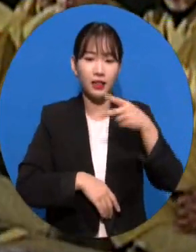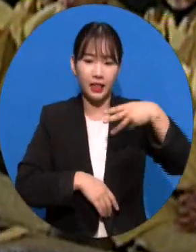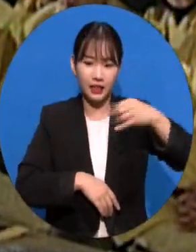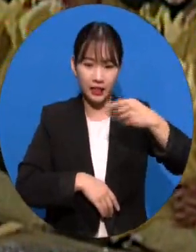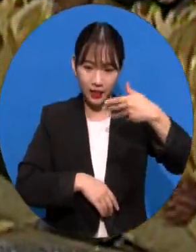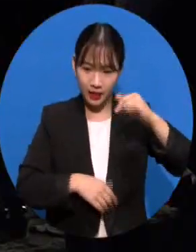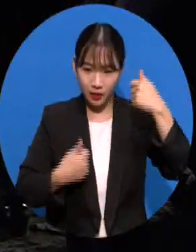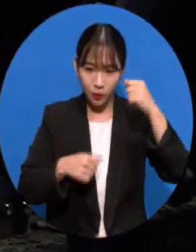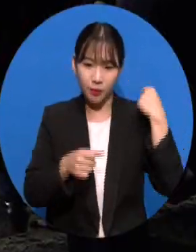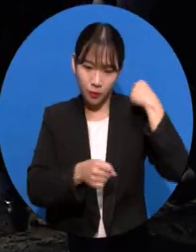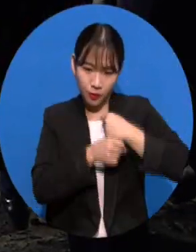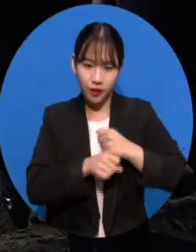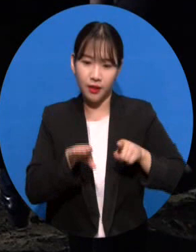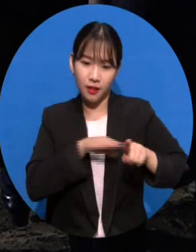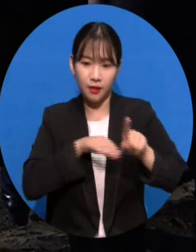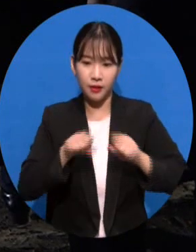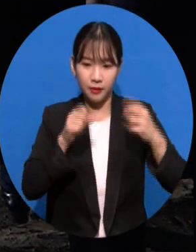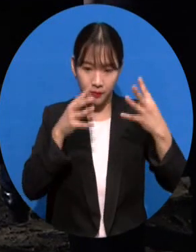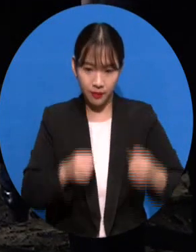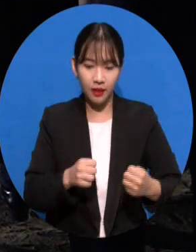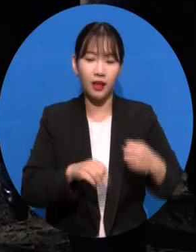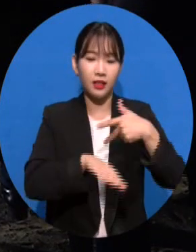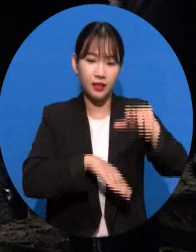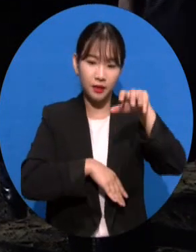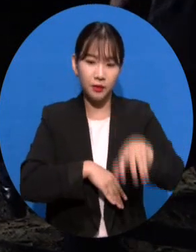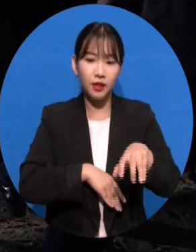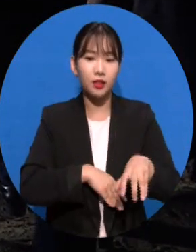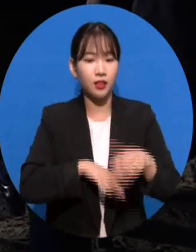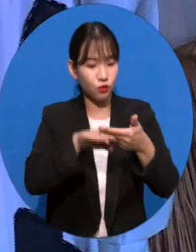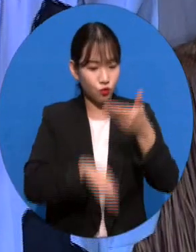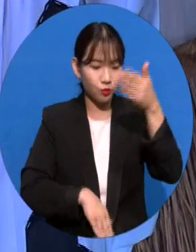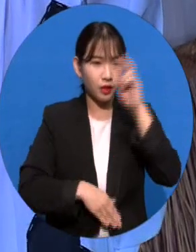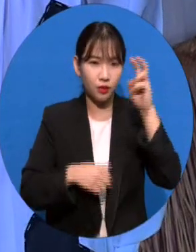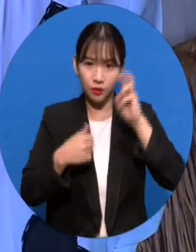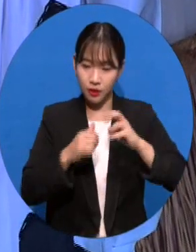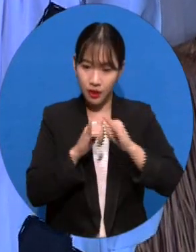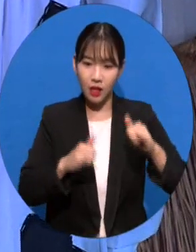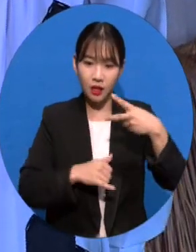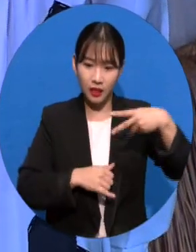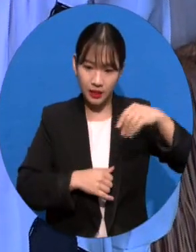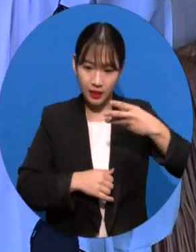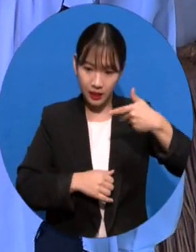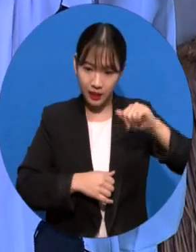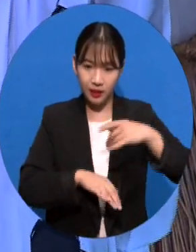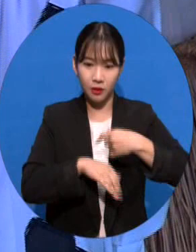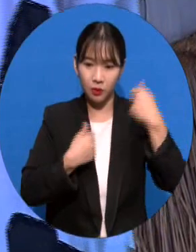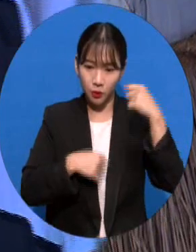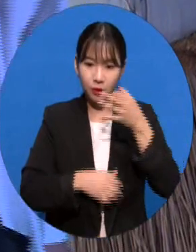앞장섰습니다. 고인의 장례가 치러진 진도에서는 후배 국악인들의 다시렉이 공연도